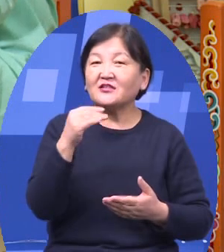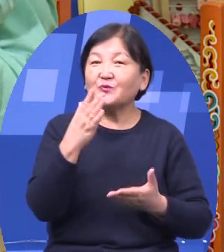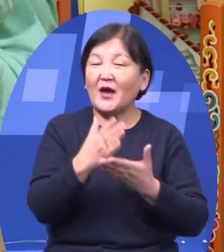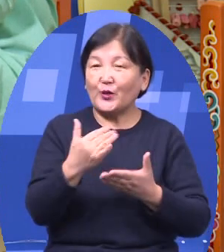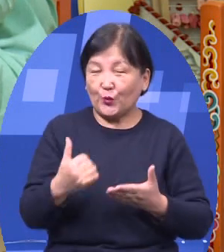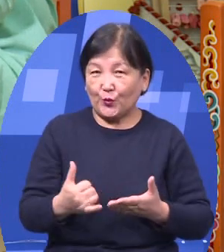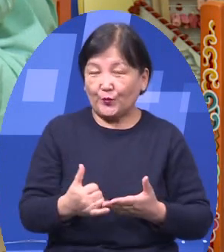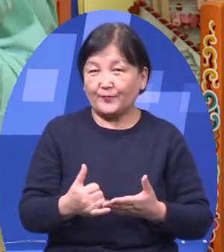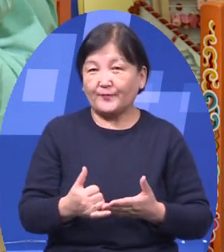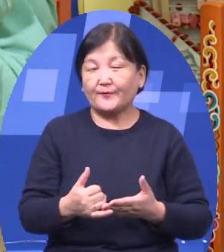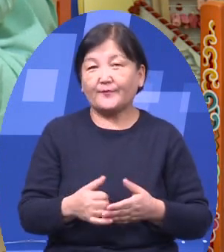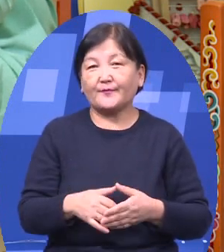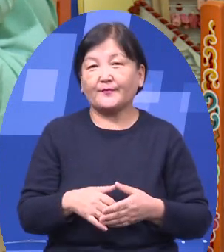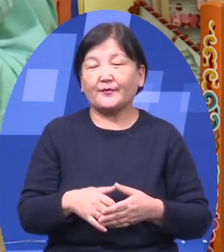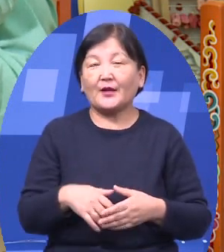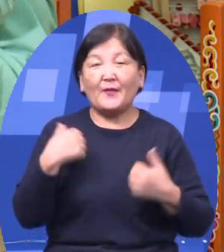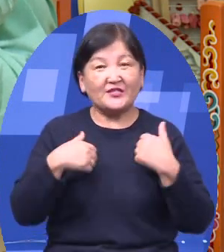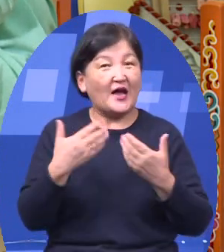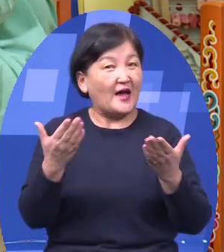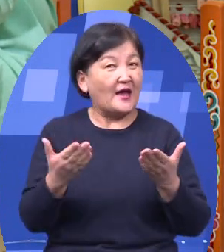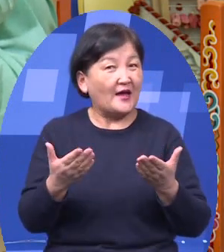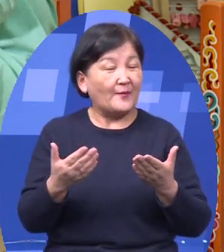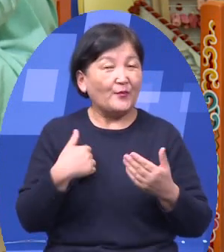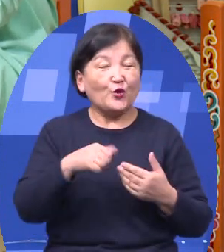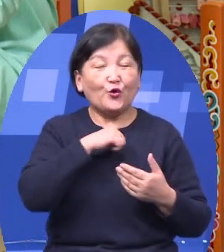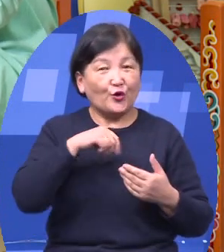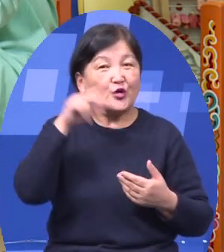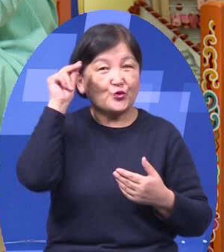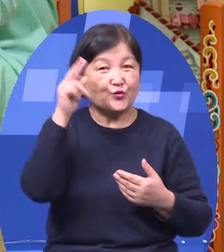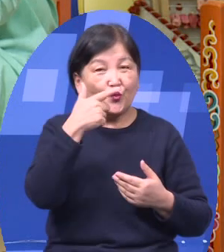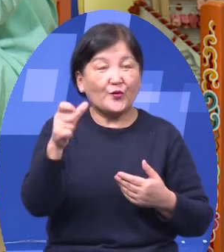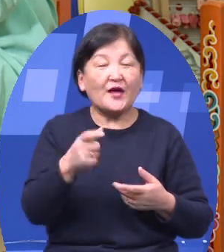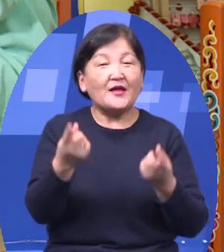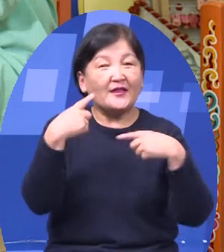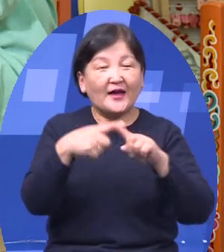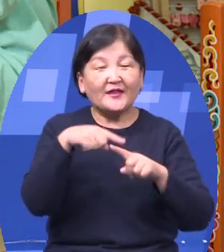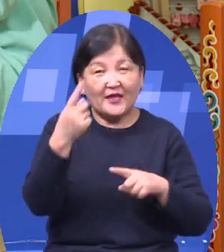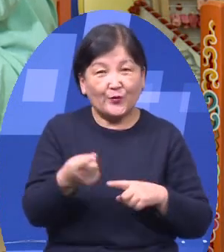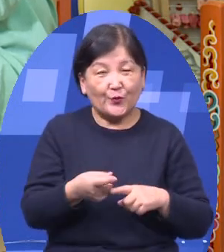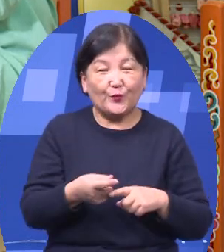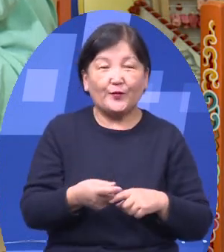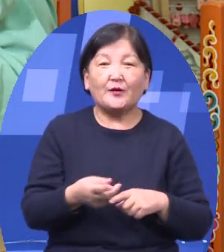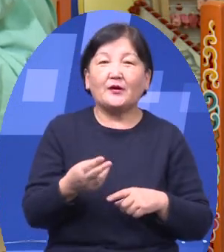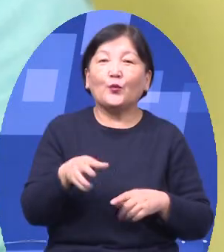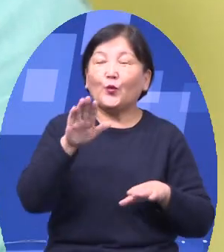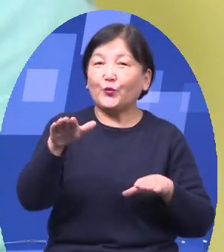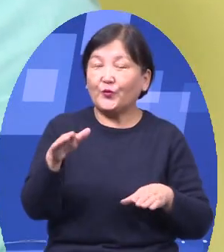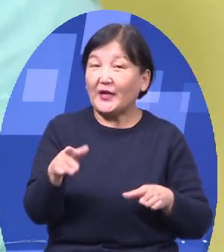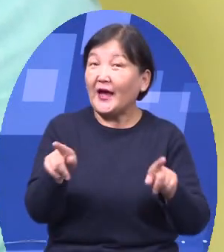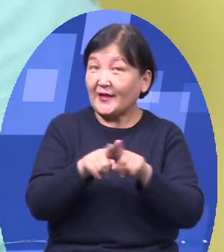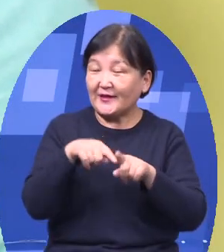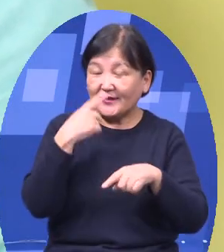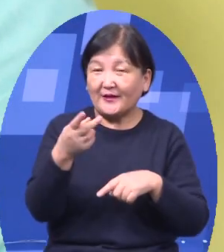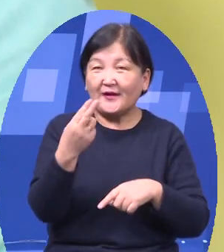уу? Багшаа, би түрүүн сурсан үгээ танд хэлээд өгье. Хүүхдүүдээ дагаад хэлээрэй.